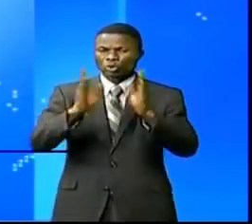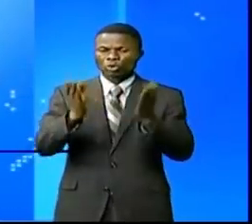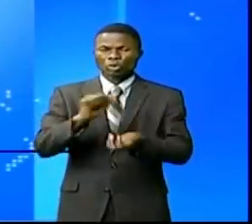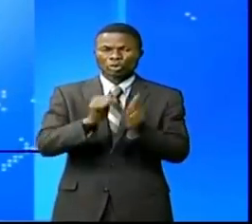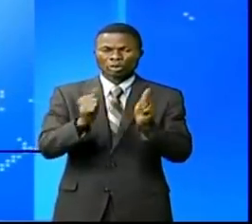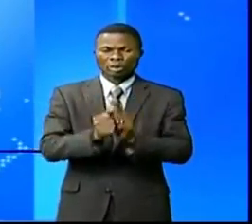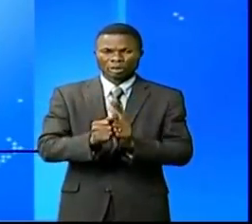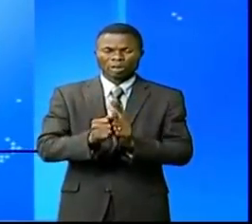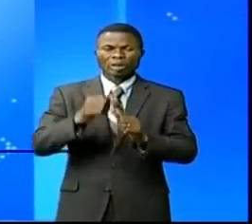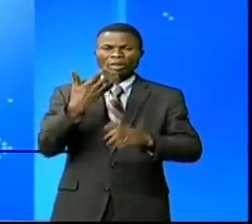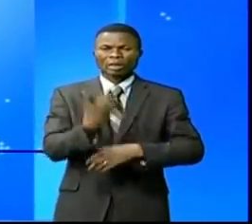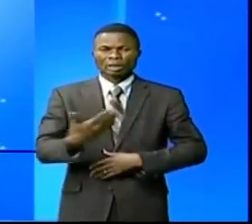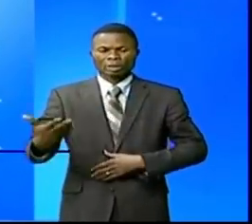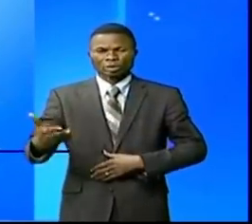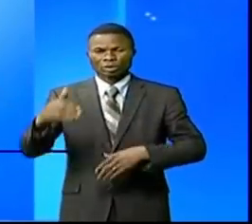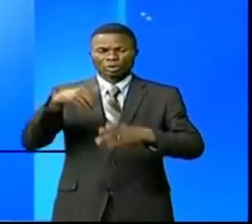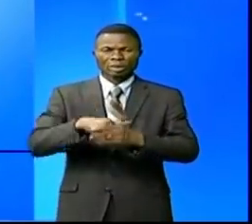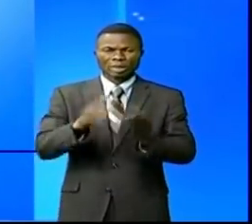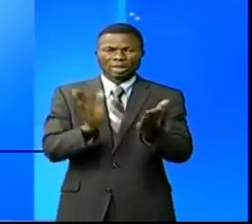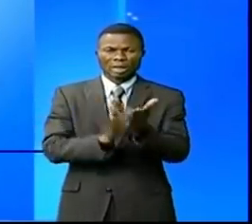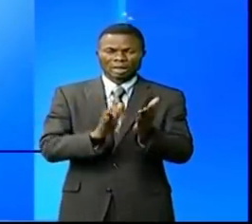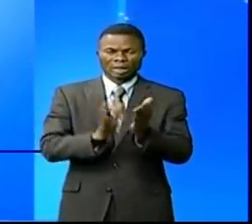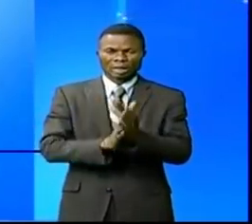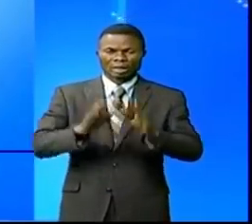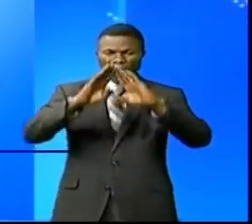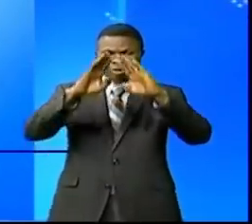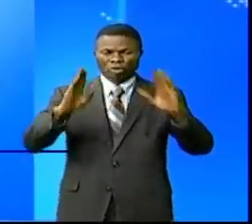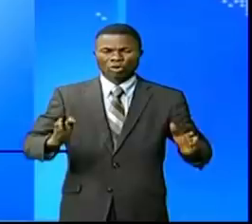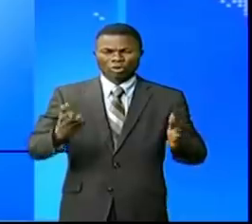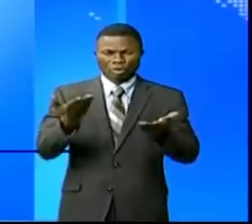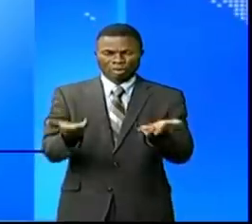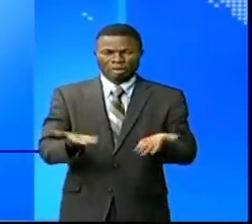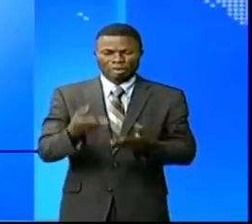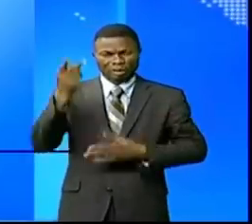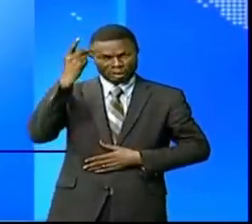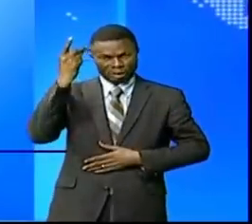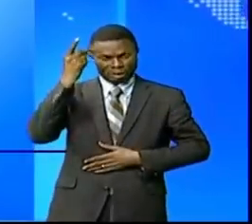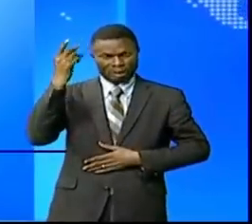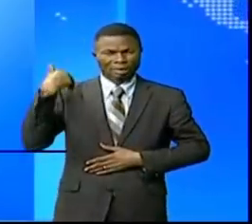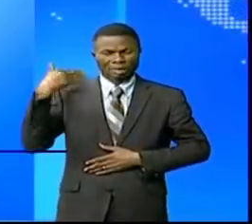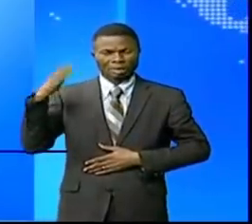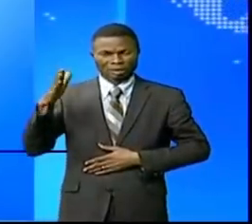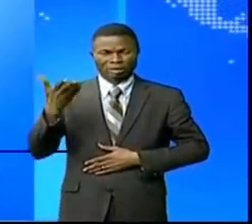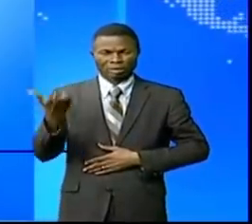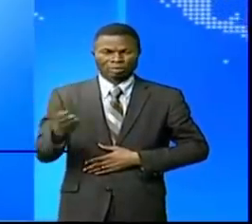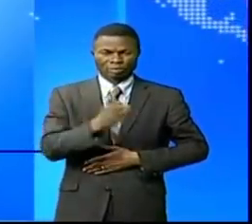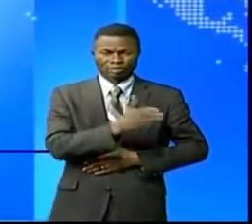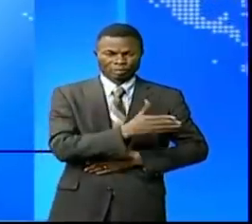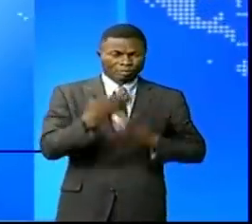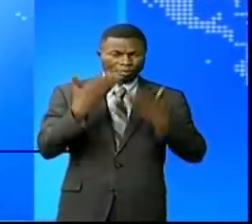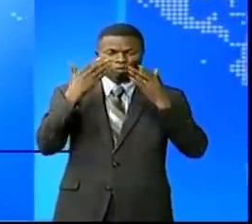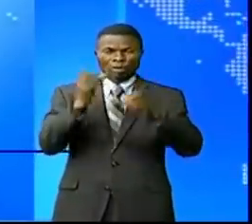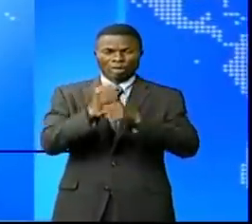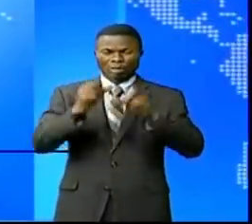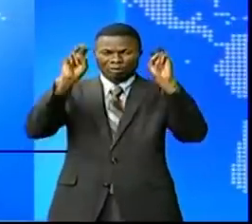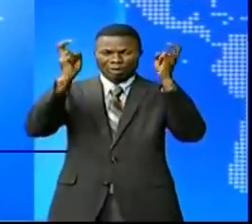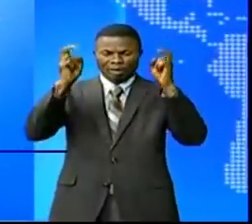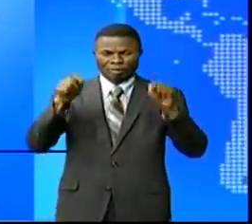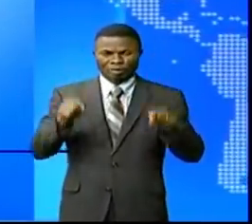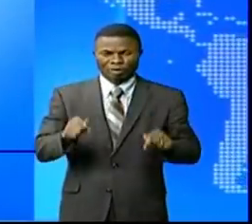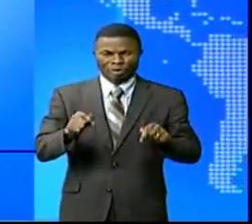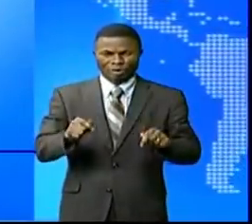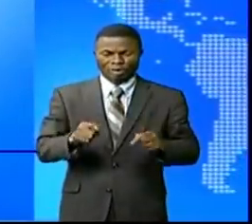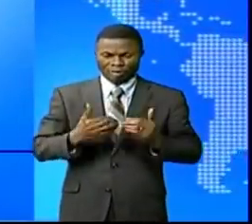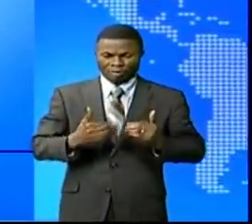problème matériel et des infrastructures dans des écoles publiques de l'État. C'est le sommaire de ce journal. Tout de